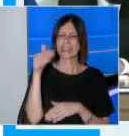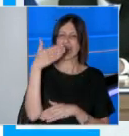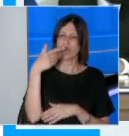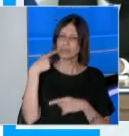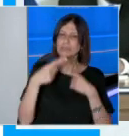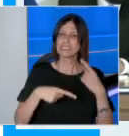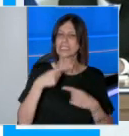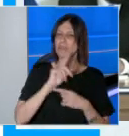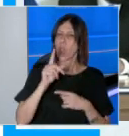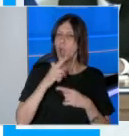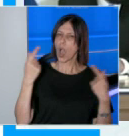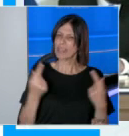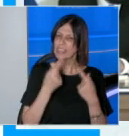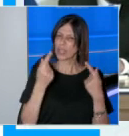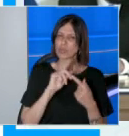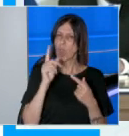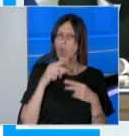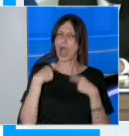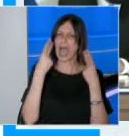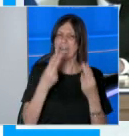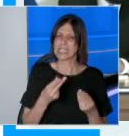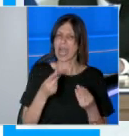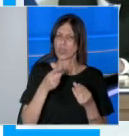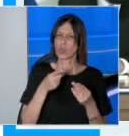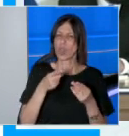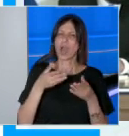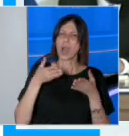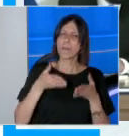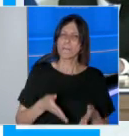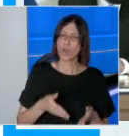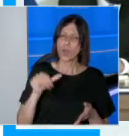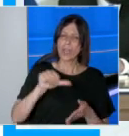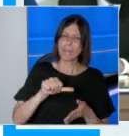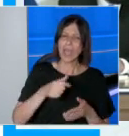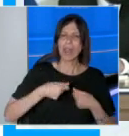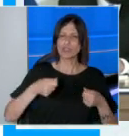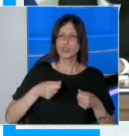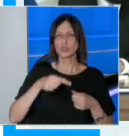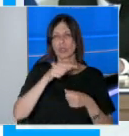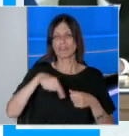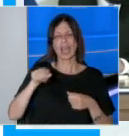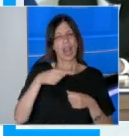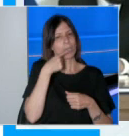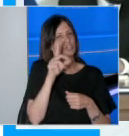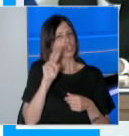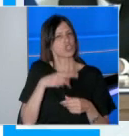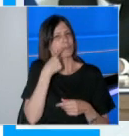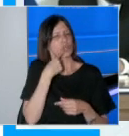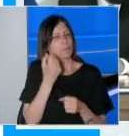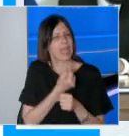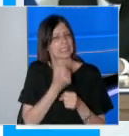של התגרות, חזרנו לבורות המים, לשוק ולכיכר. לאמירה הזו יש ביטוי מעשי ברגליים.